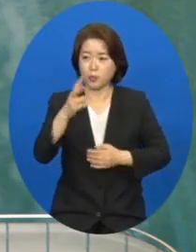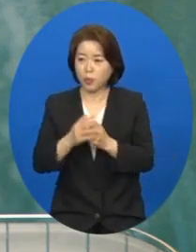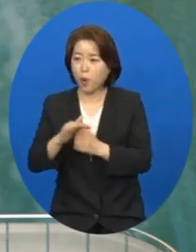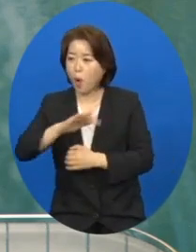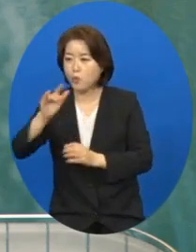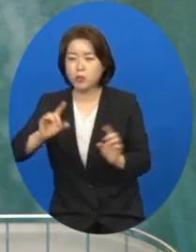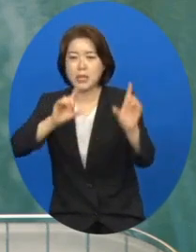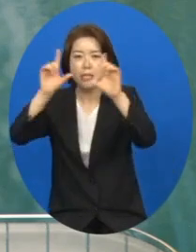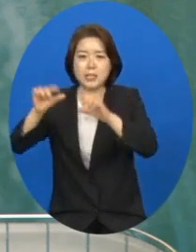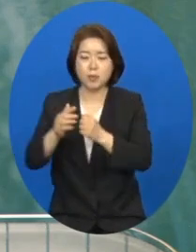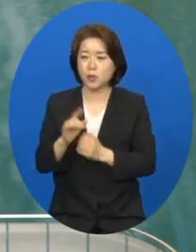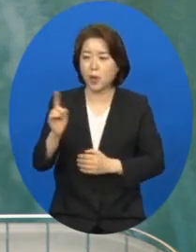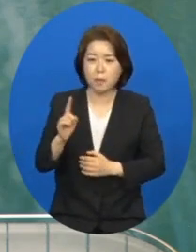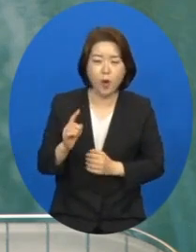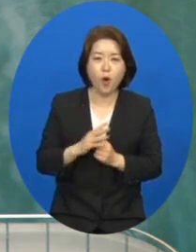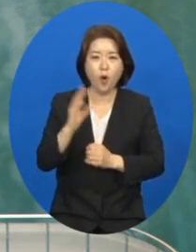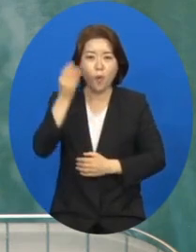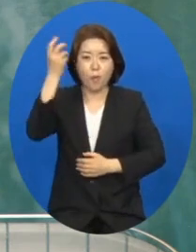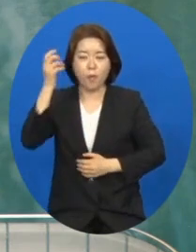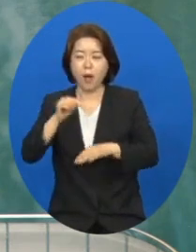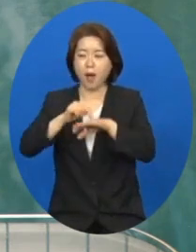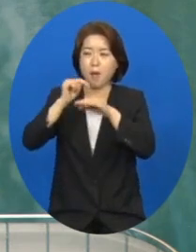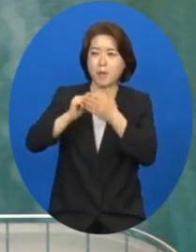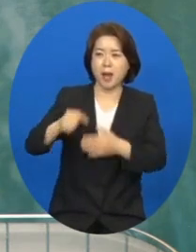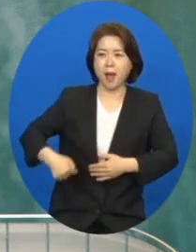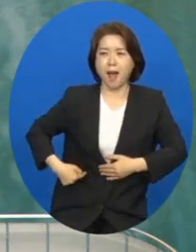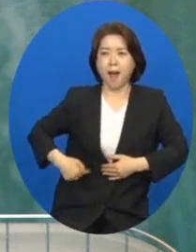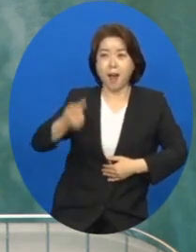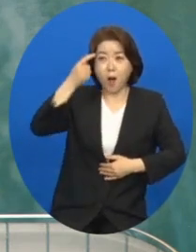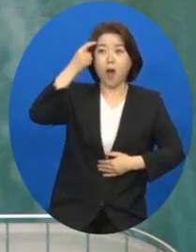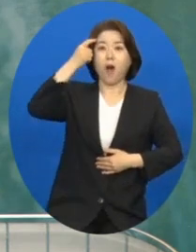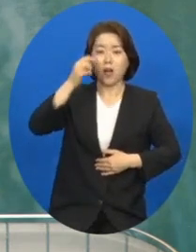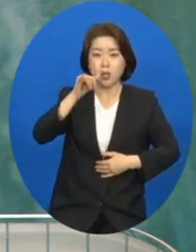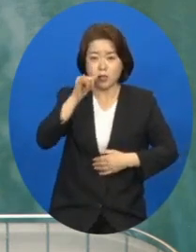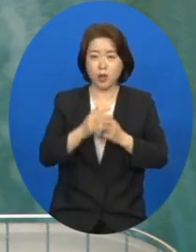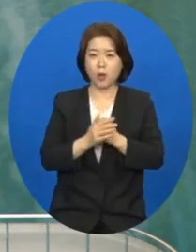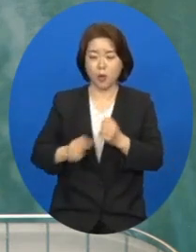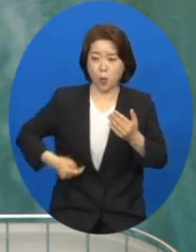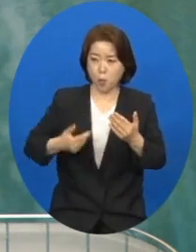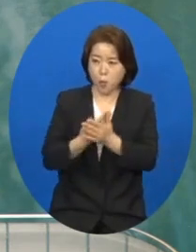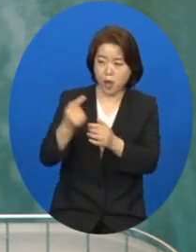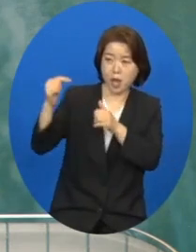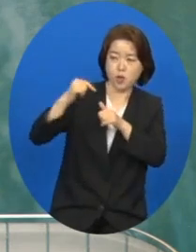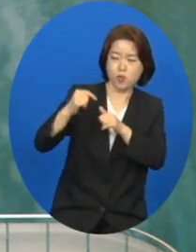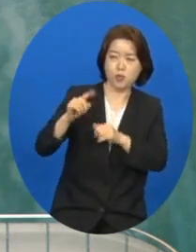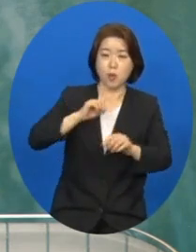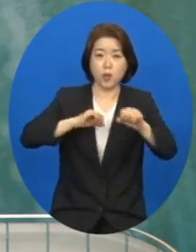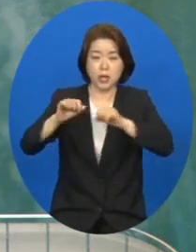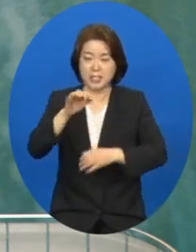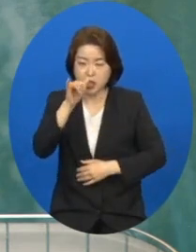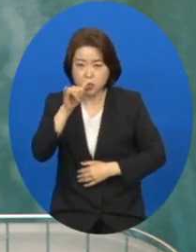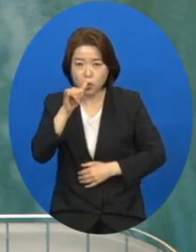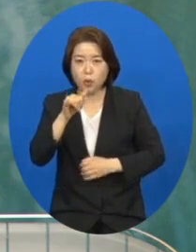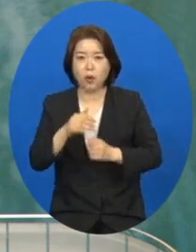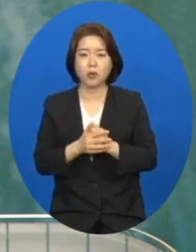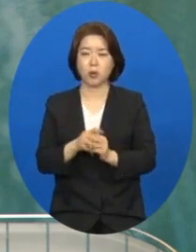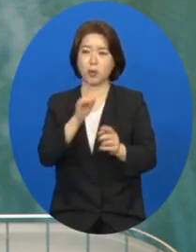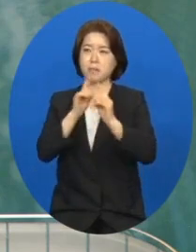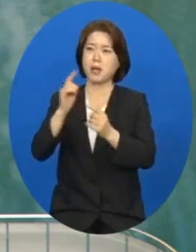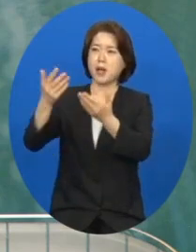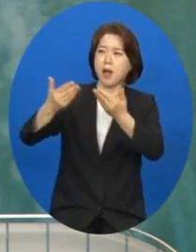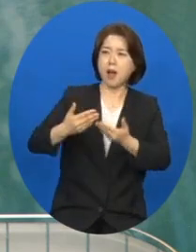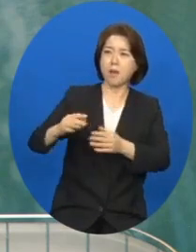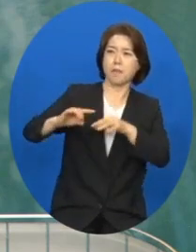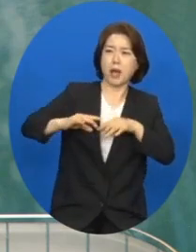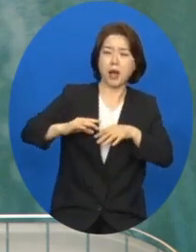우리의 삶 속에 뭔가 성령의 마음에 깨우침이 하나 있어도, 회개케 하시는 역사가 있어도, 말씀이 내게